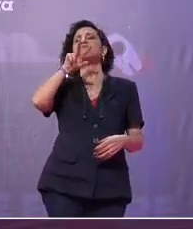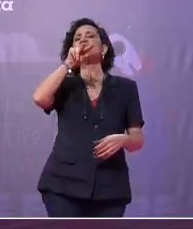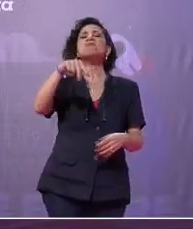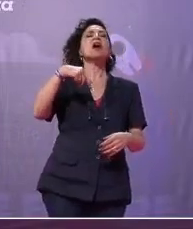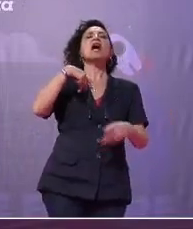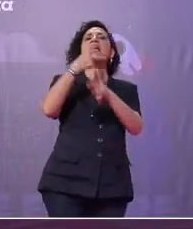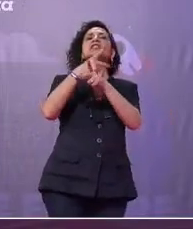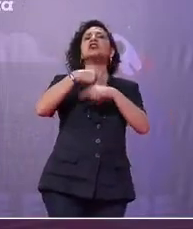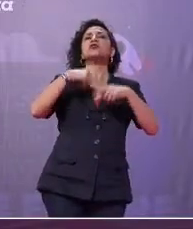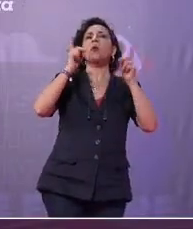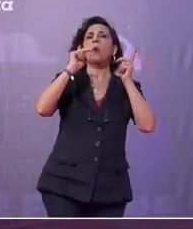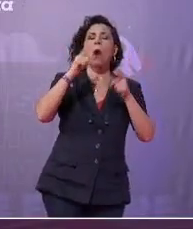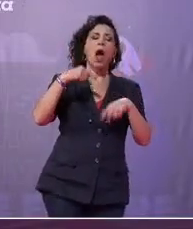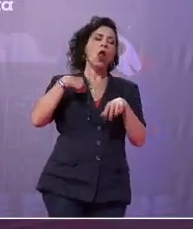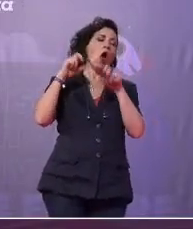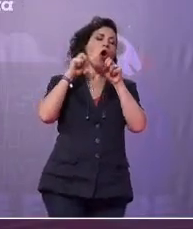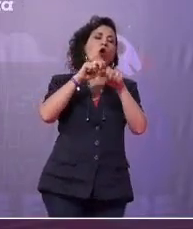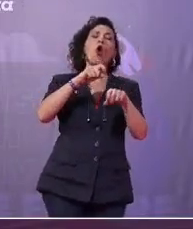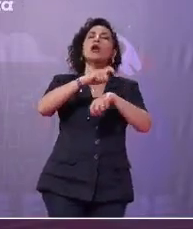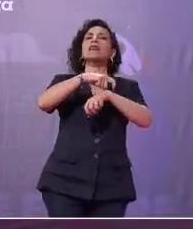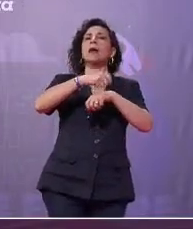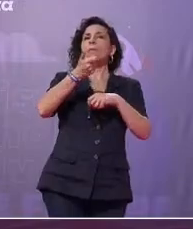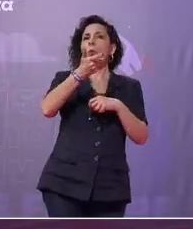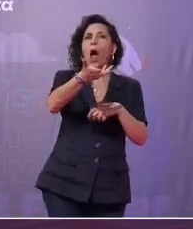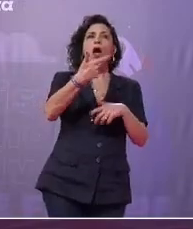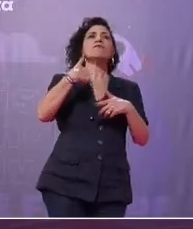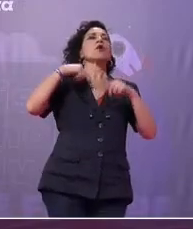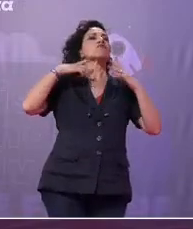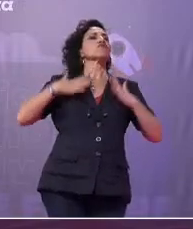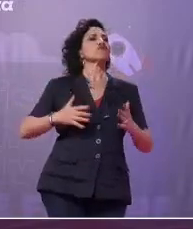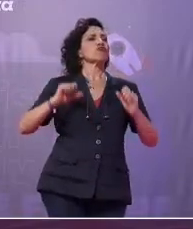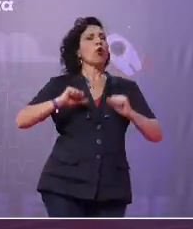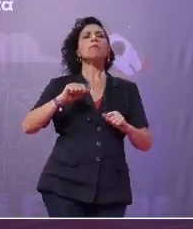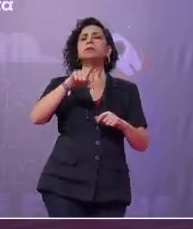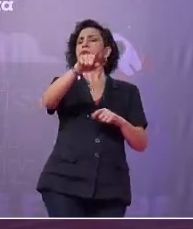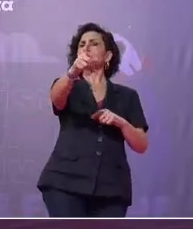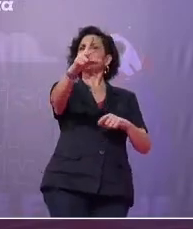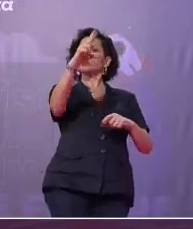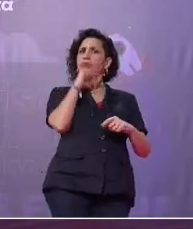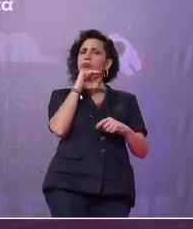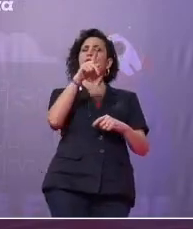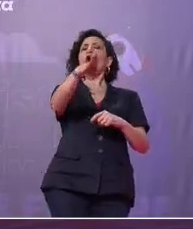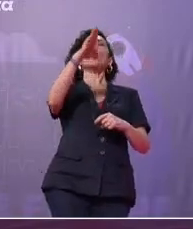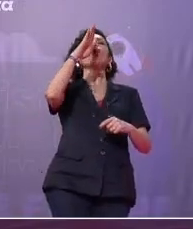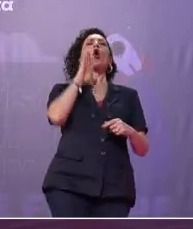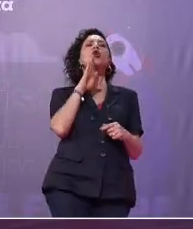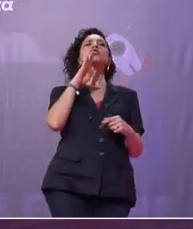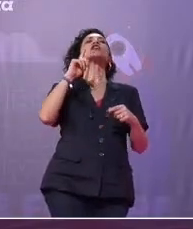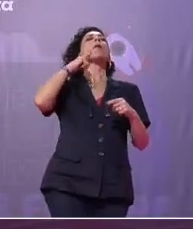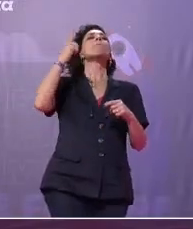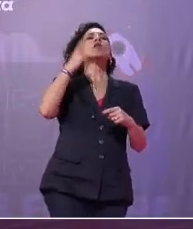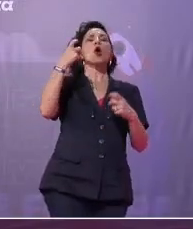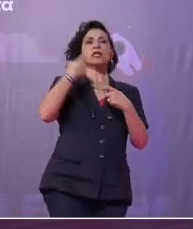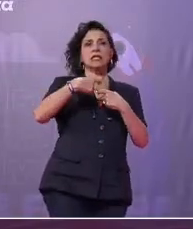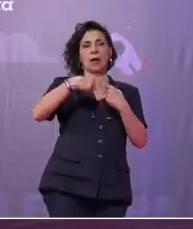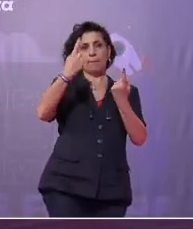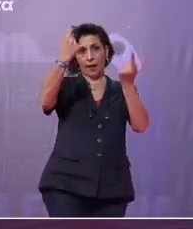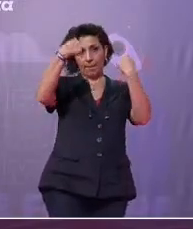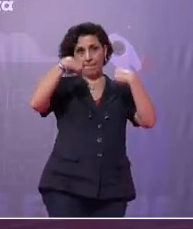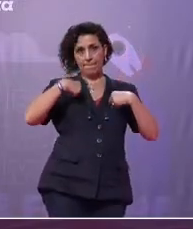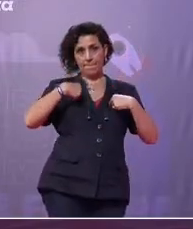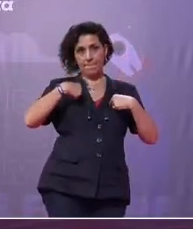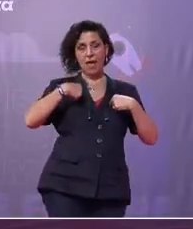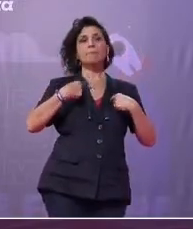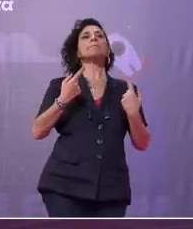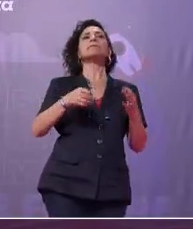come sto e Sara gemin a propormi le migliori scarpe da running per me e dove stiamo andando Stiamo andando in un